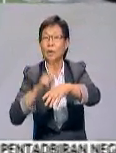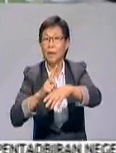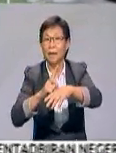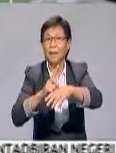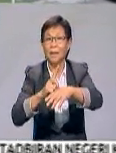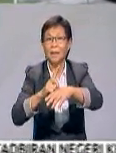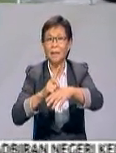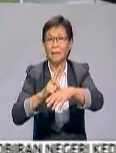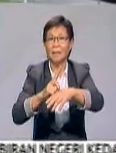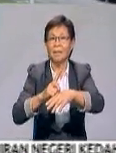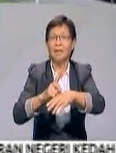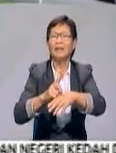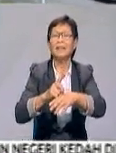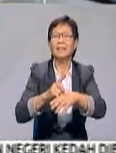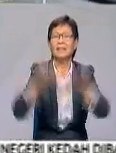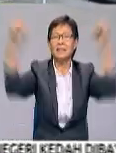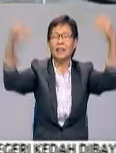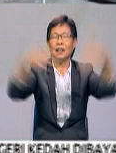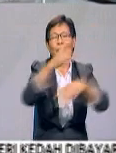Makmur.